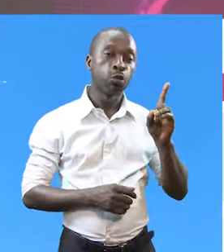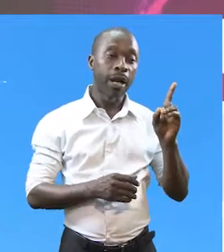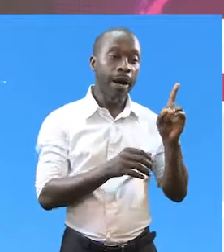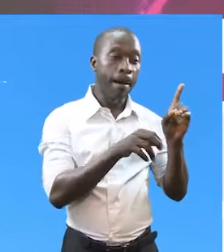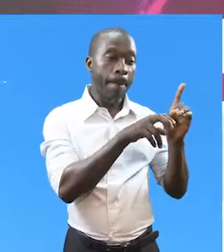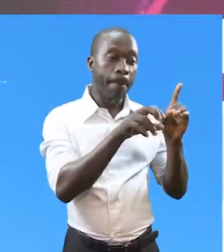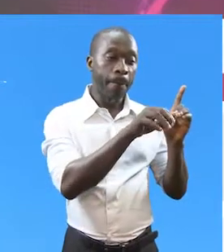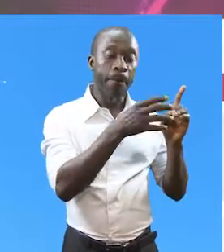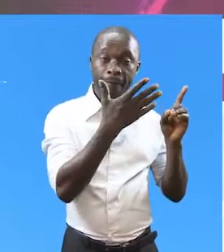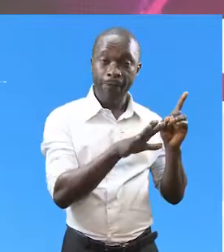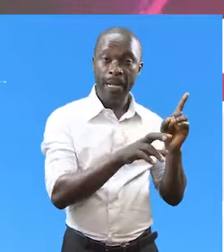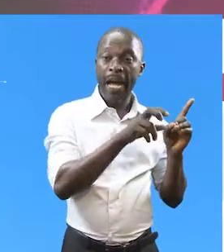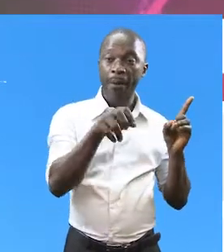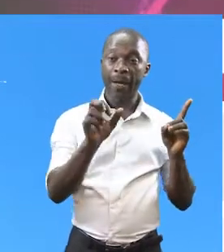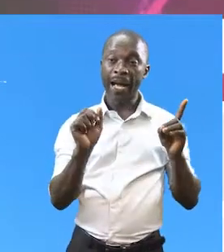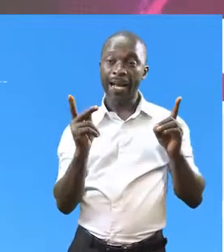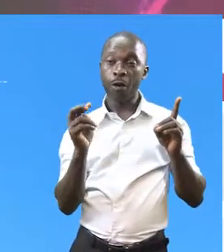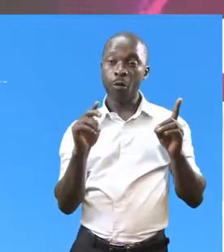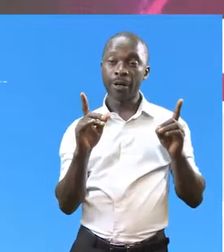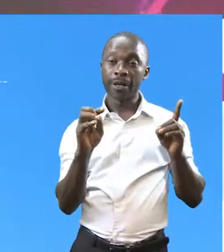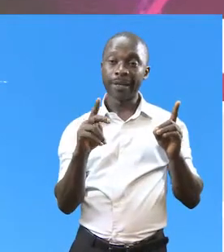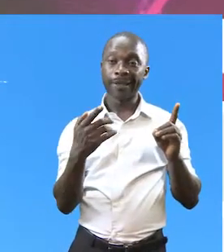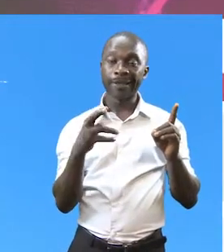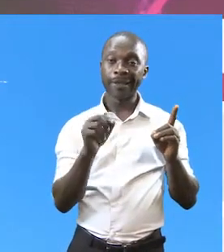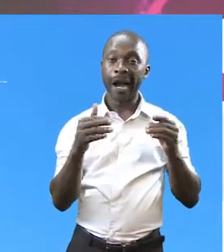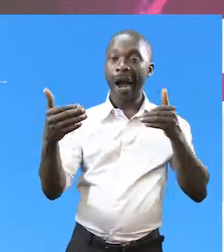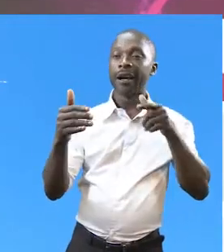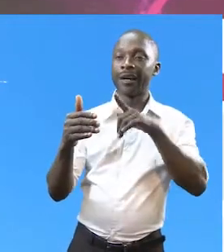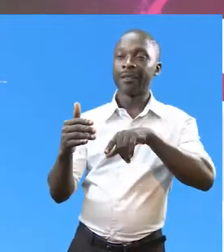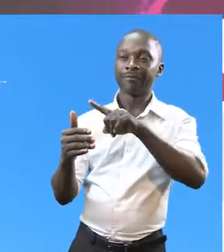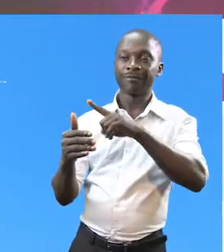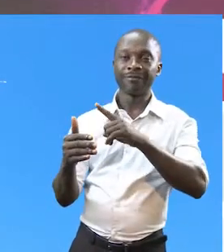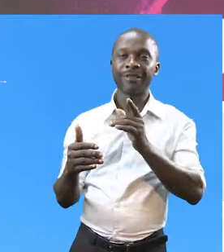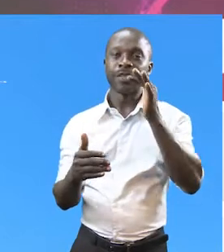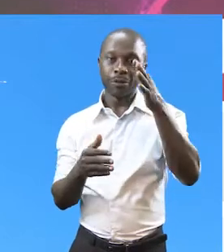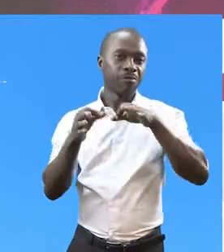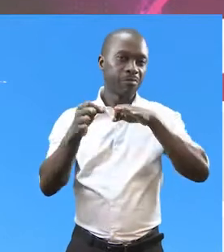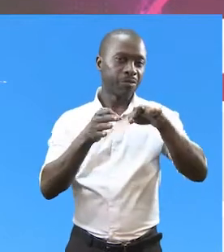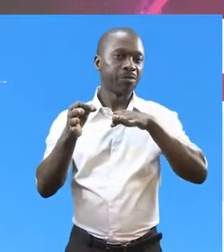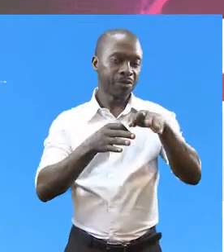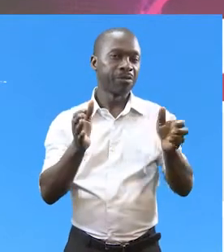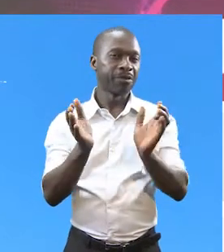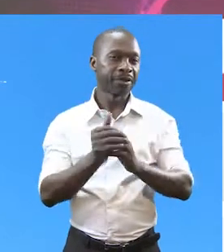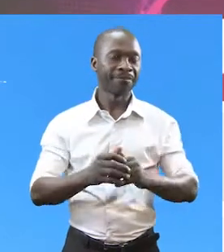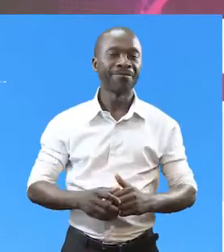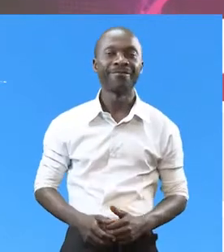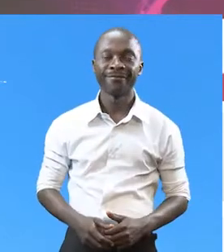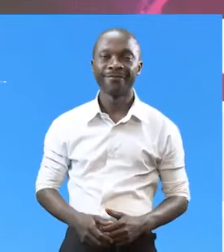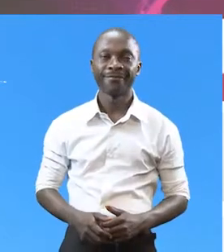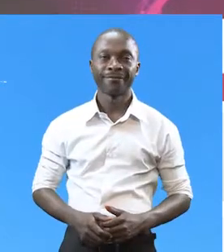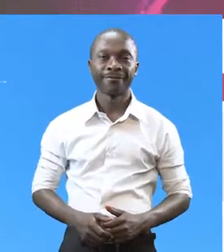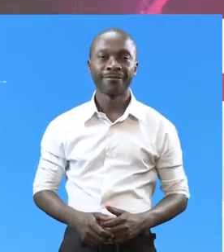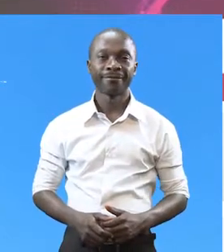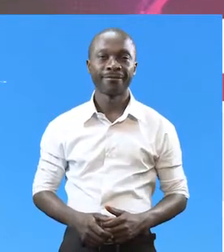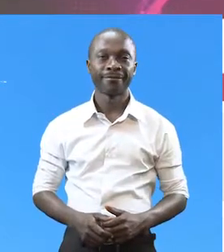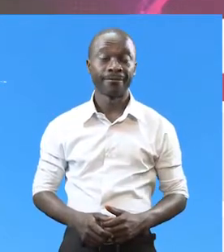suivant ensuite Yaoundé et Boloa les 20 novembre prochains. Nous en parlerons dans nos prochaines éditions. Les contours et les